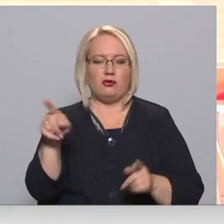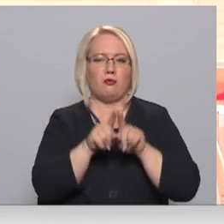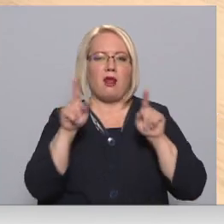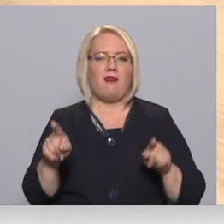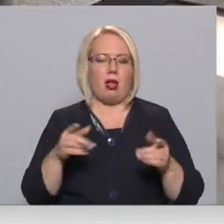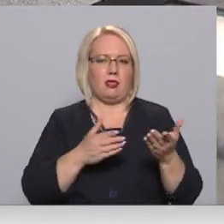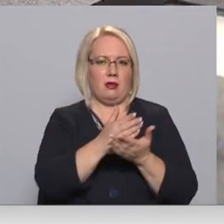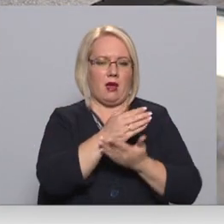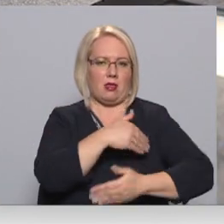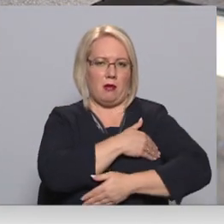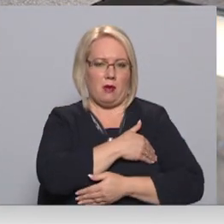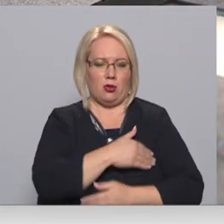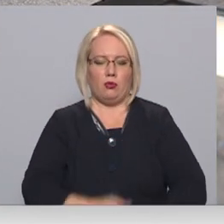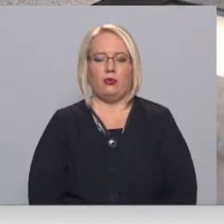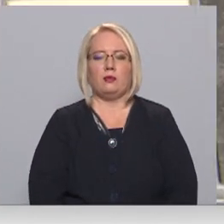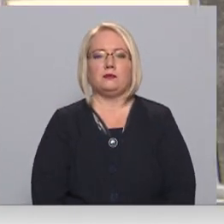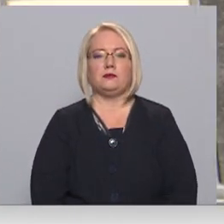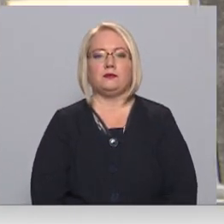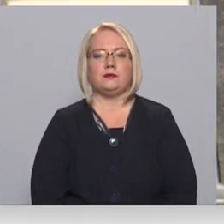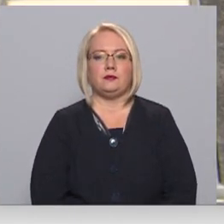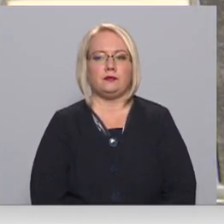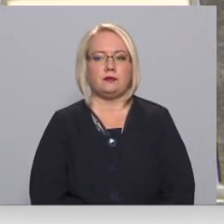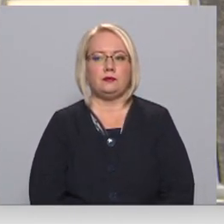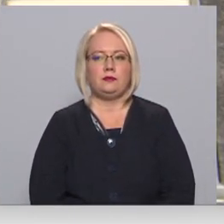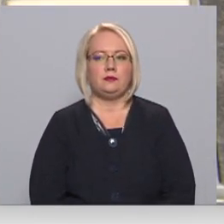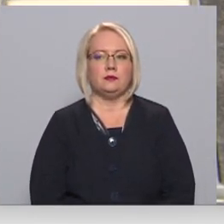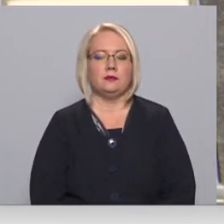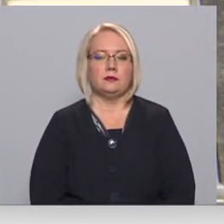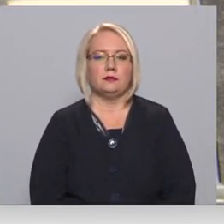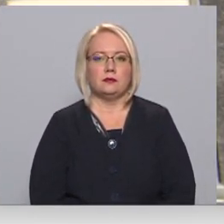kur apkārt. Ja? Dāvids Freidenfelds, Olafs Peršavits, Ivo Veis, Latvijas televīzija.